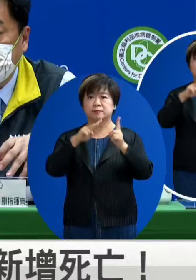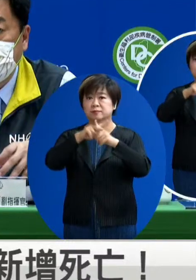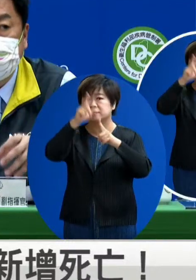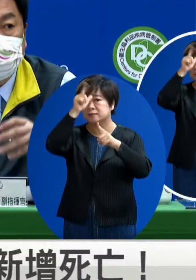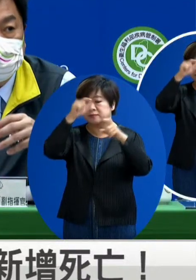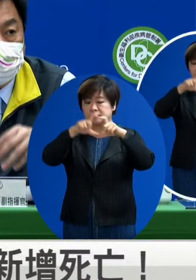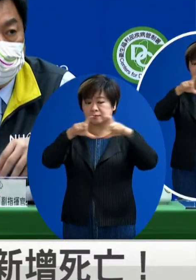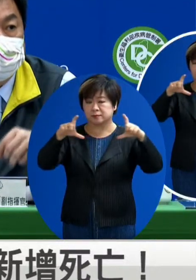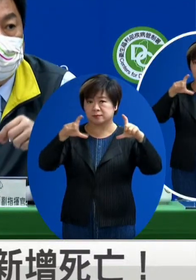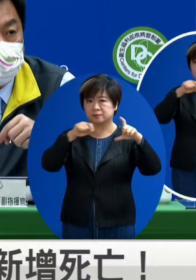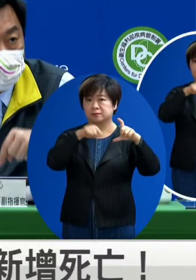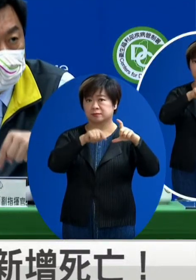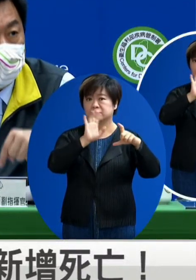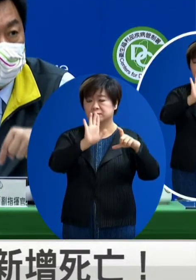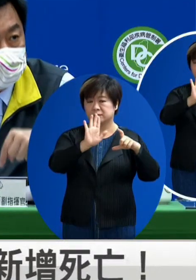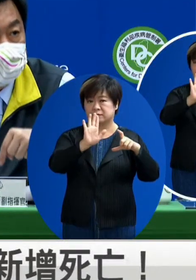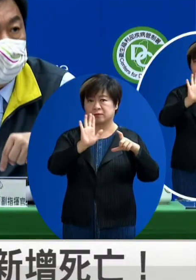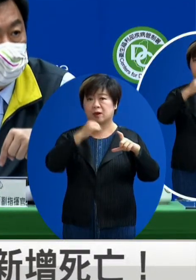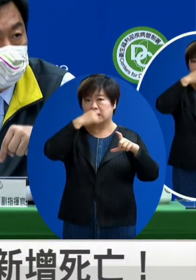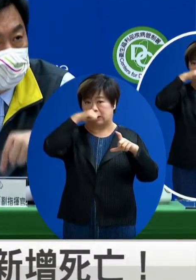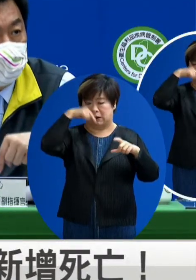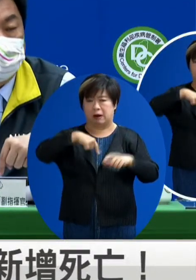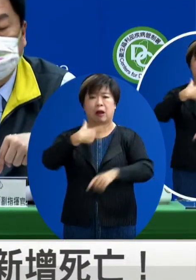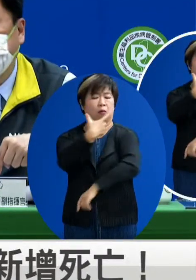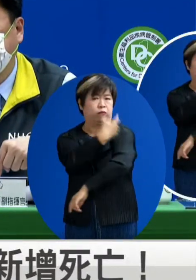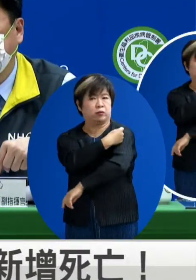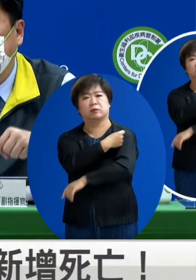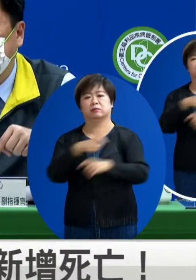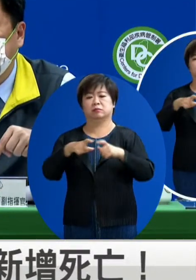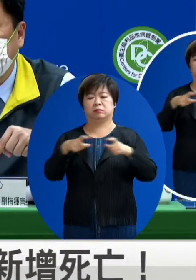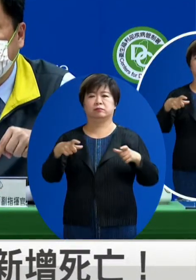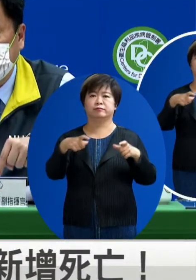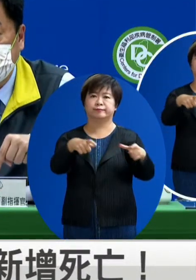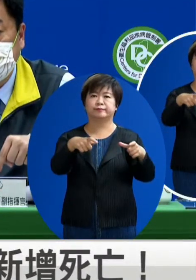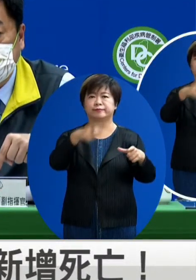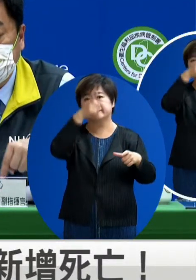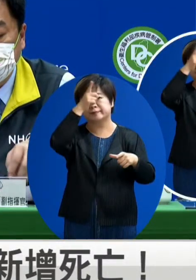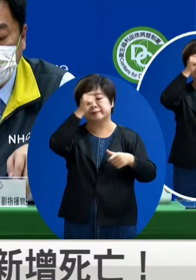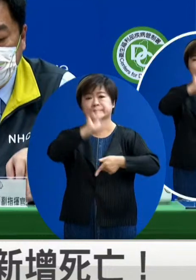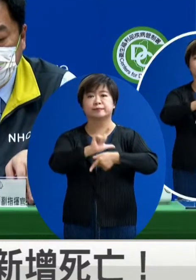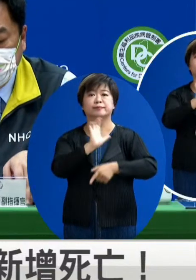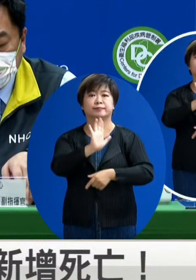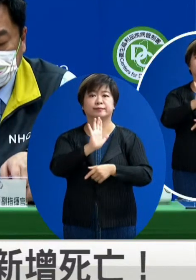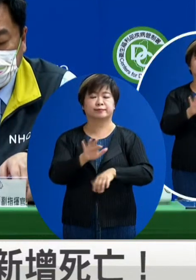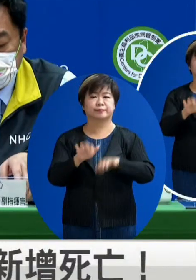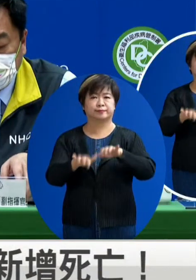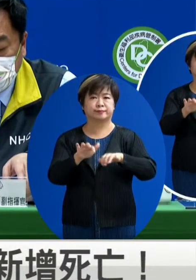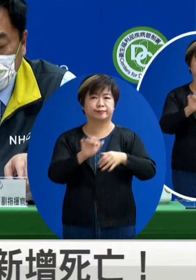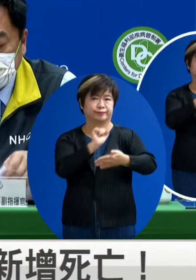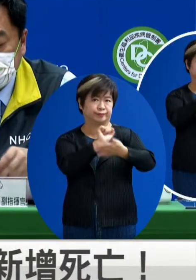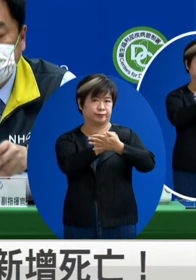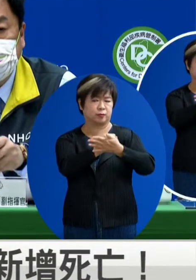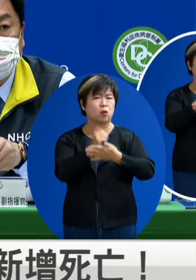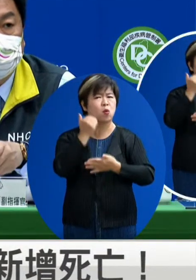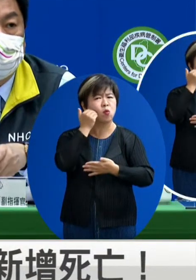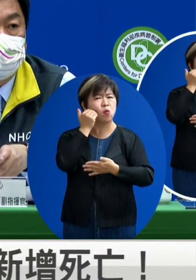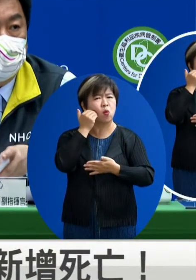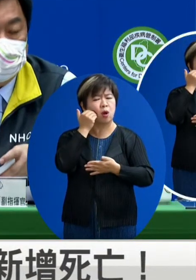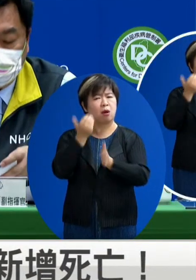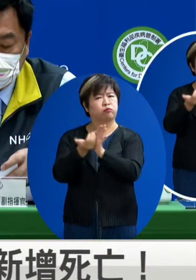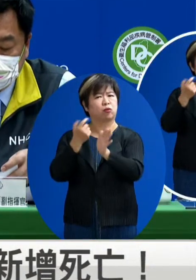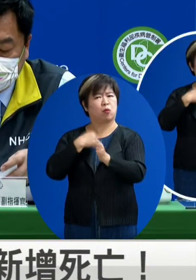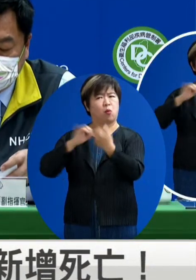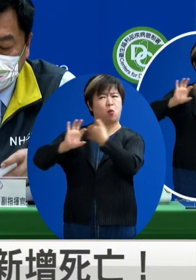的黄卡，这个只有你在国内接种疫苗的部分会去做登录。那你在国外接种